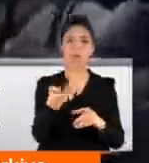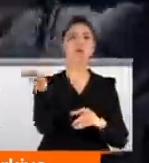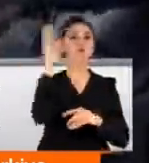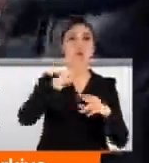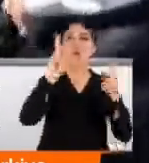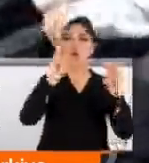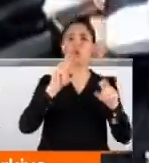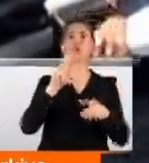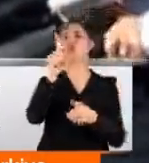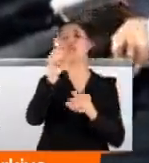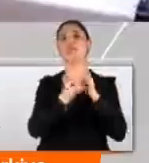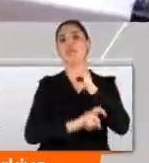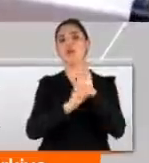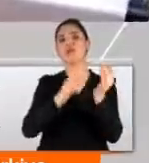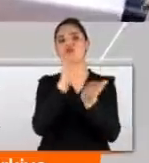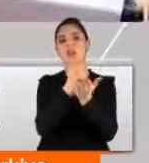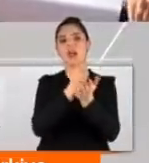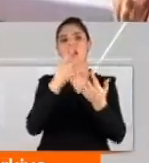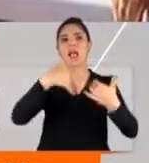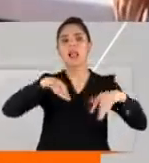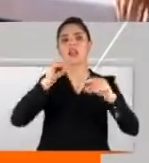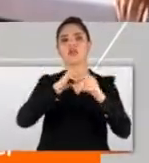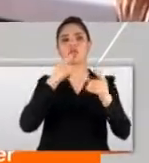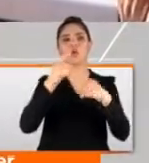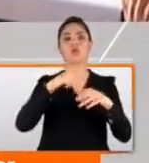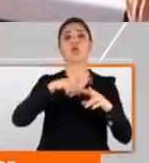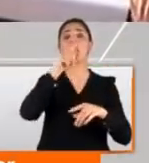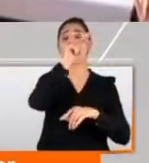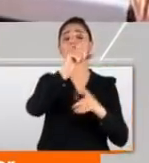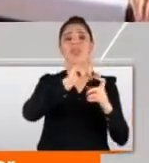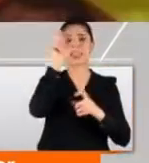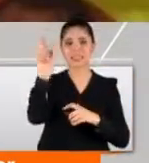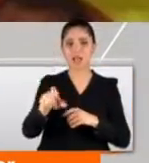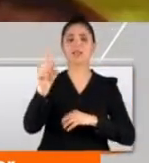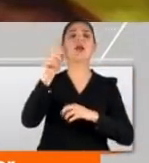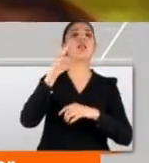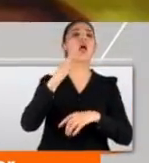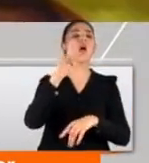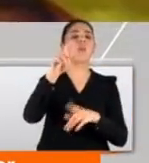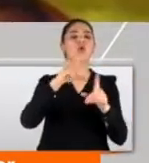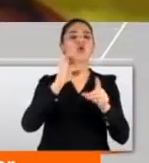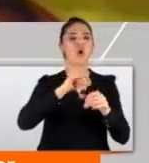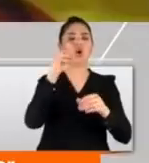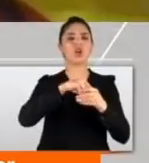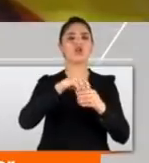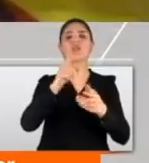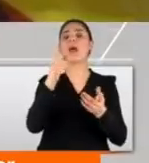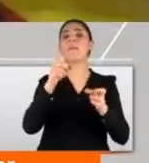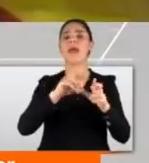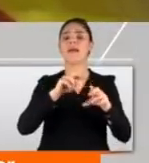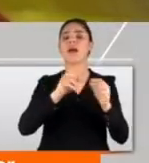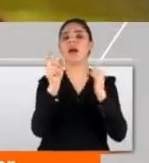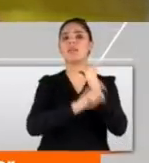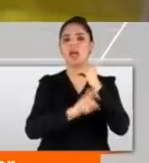konuyu terörist cenazelerine getirdi. Sezgin Tanrıkulu Bey'in Güneydoğu'da PKK cenazelerine katıldığını görüyoruz. Maalesef